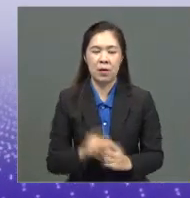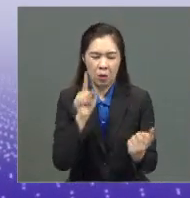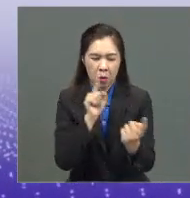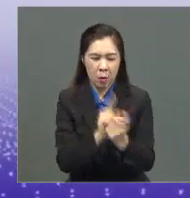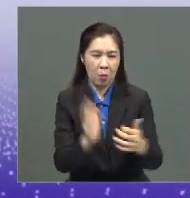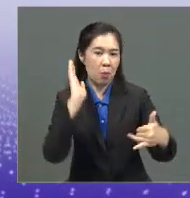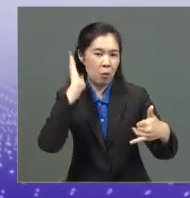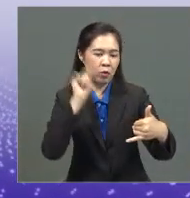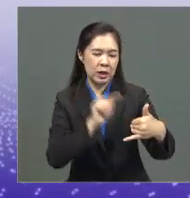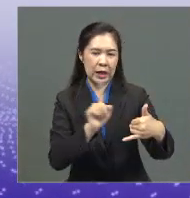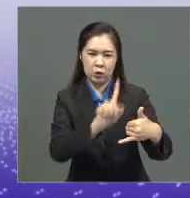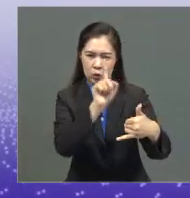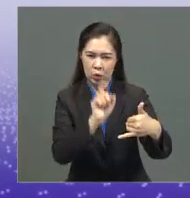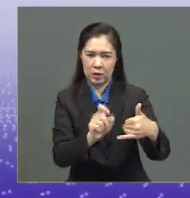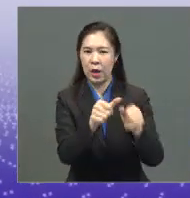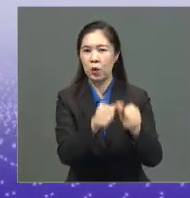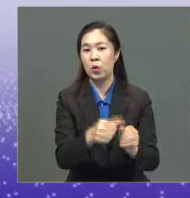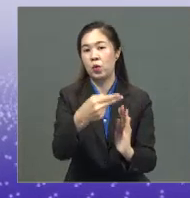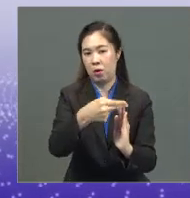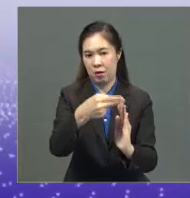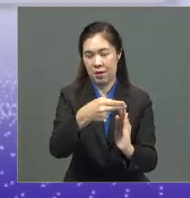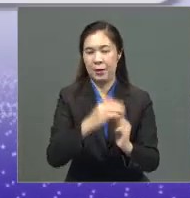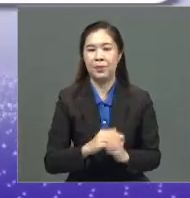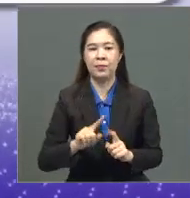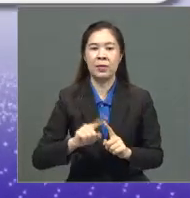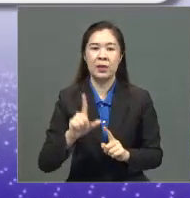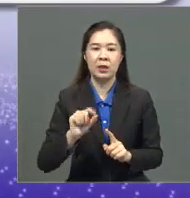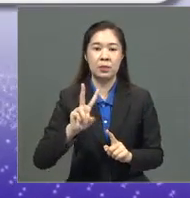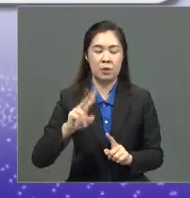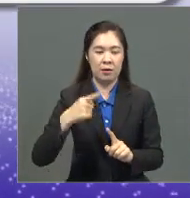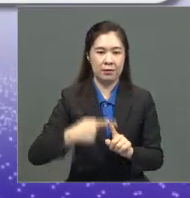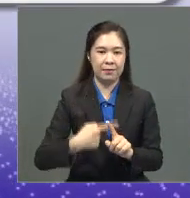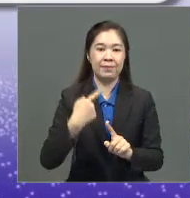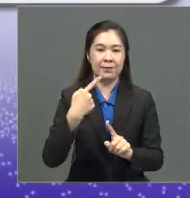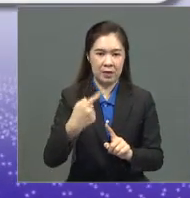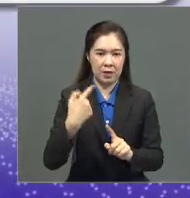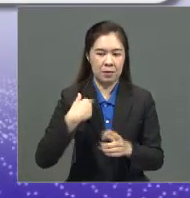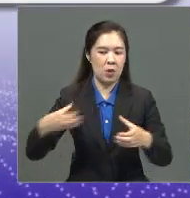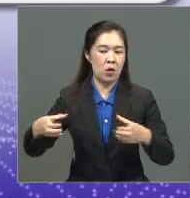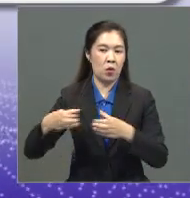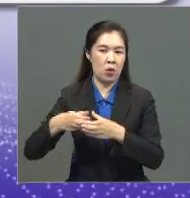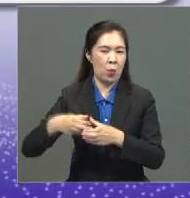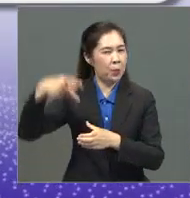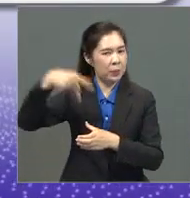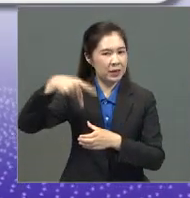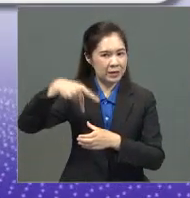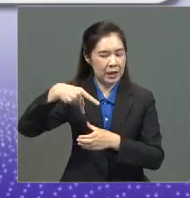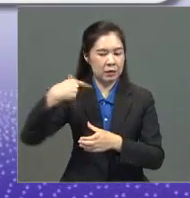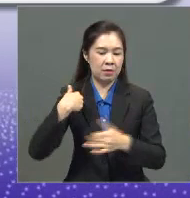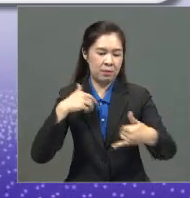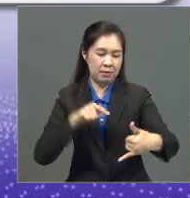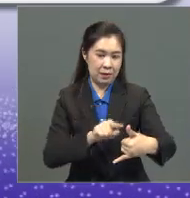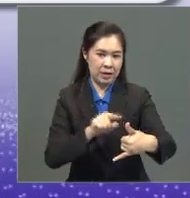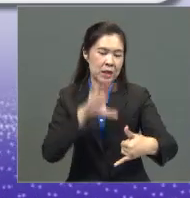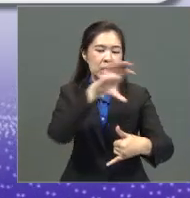พบชายต้องสงสัยในพื้นที่จังหวัดหนองคายคณะที่ 22มกราคมครับเจ้าหน้าที่ชุดปฏิบัติการพิเศษหนุมานกองปราบจับกุม